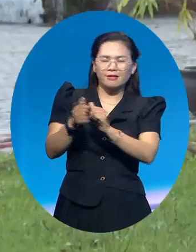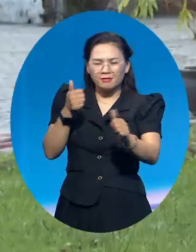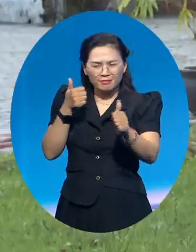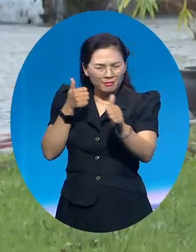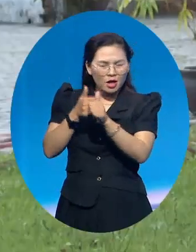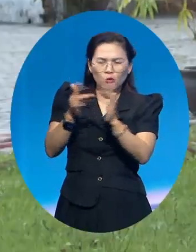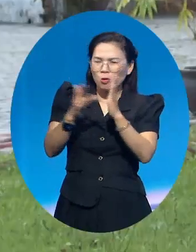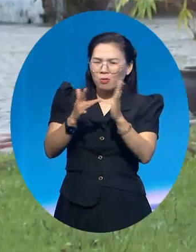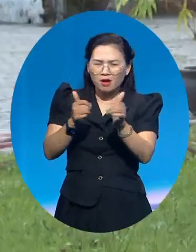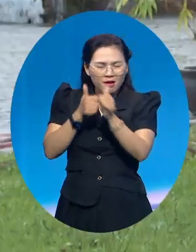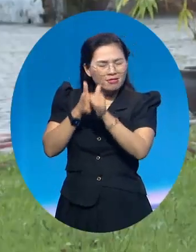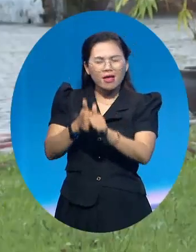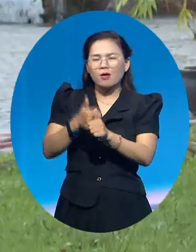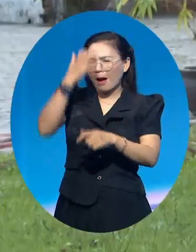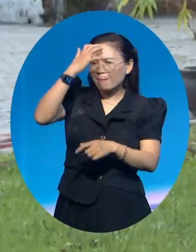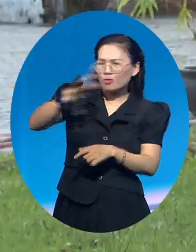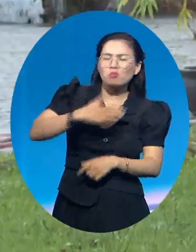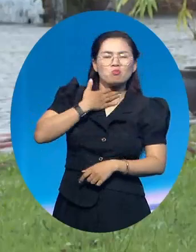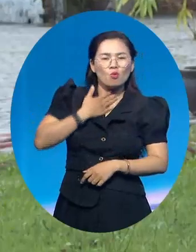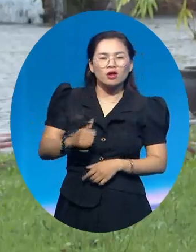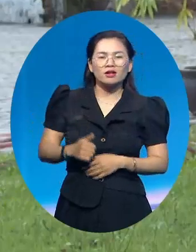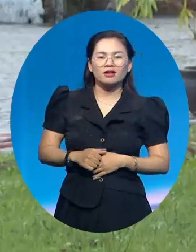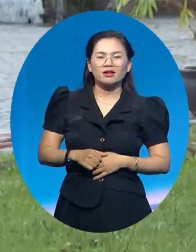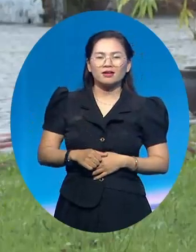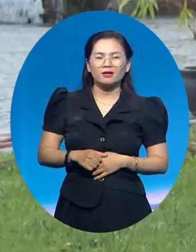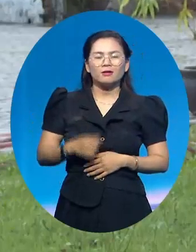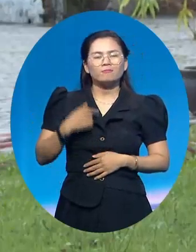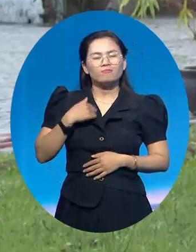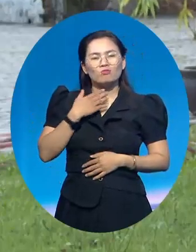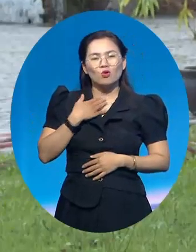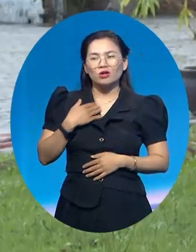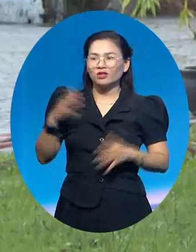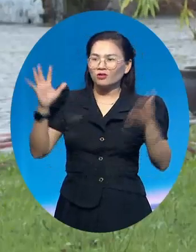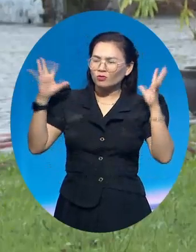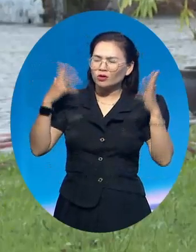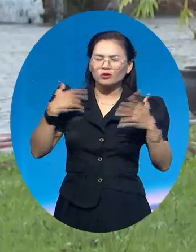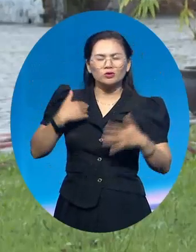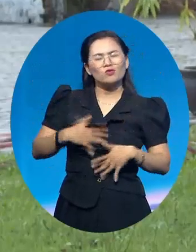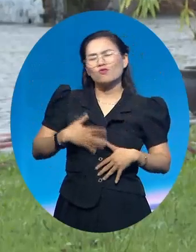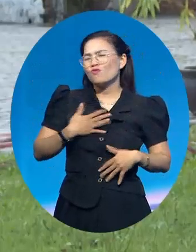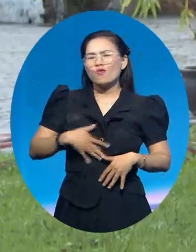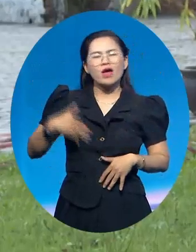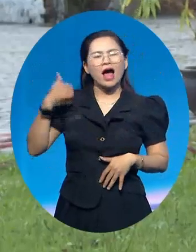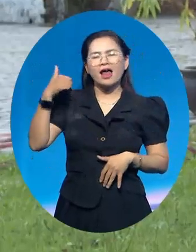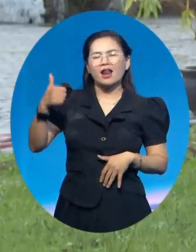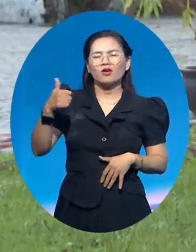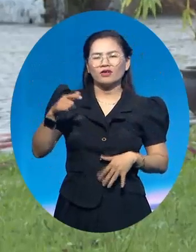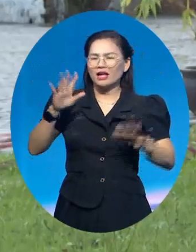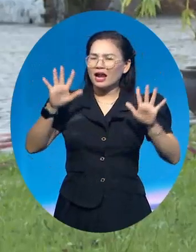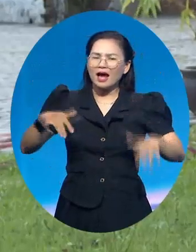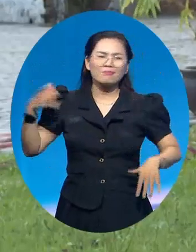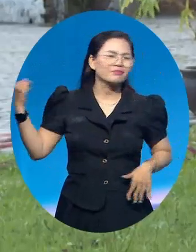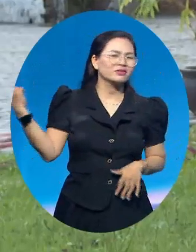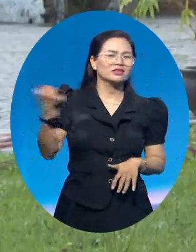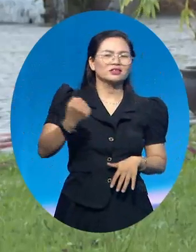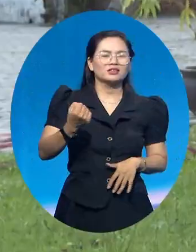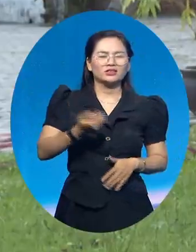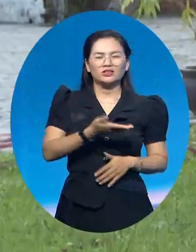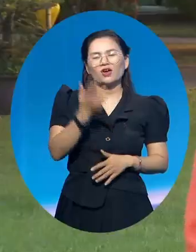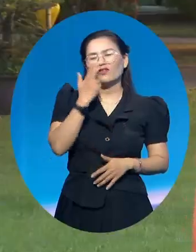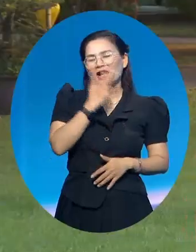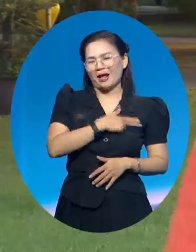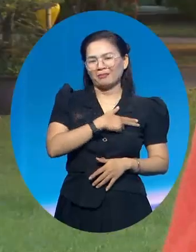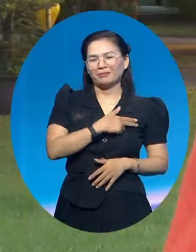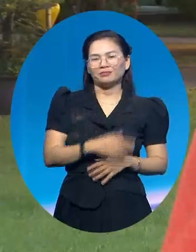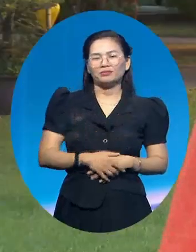bây giờ. Đội ngũ tôi được như vậy thì tôi mừng, tôi mãn nguyện là tôi được làm điều gì đó cho đất nước Việt